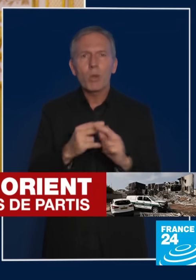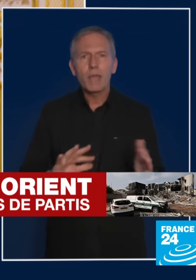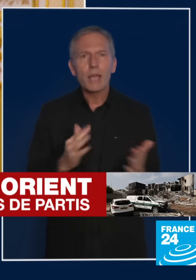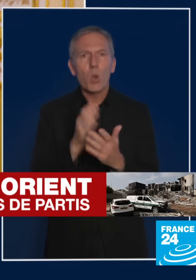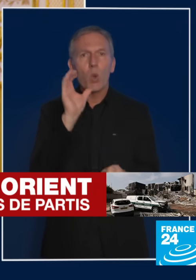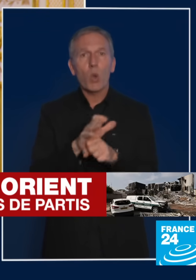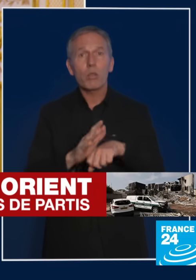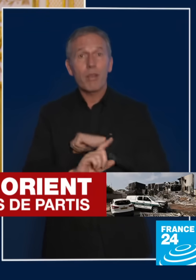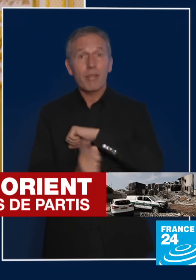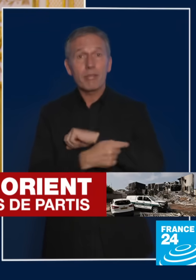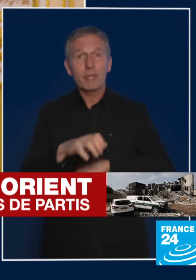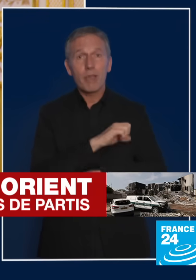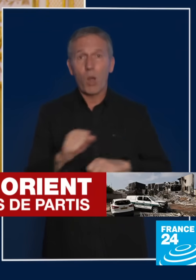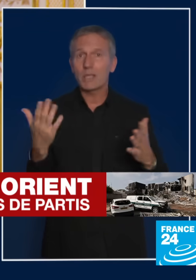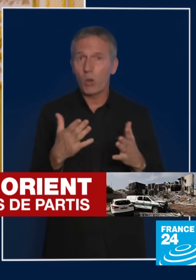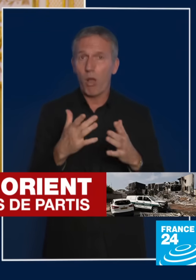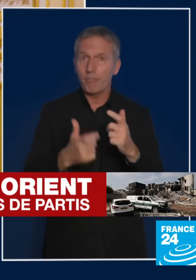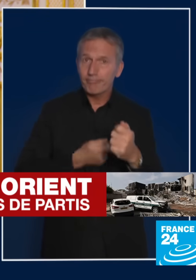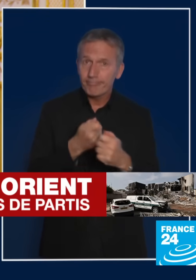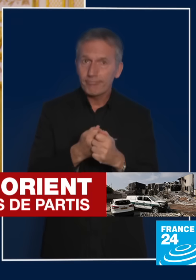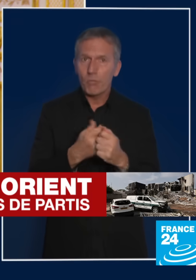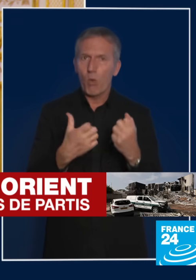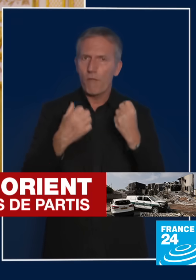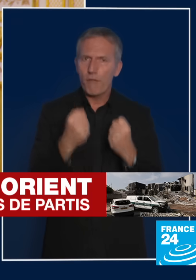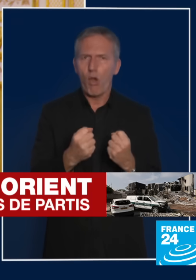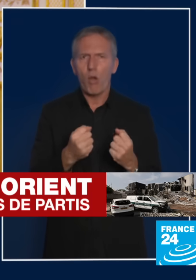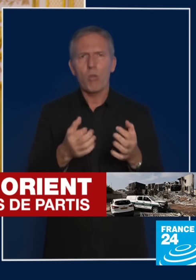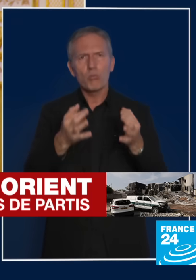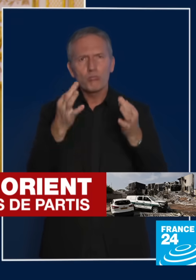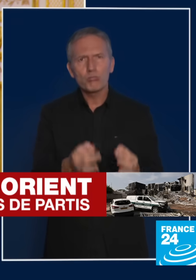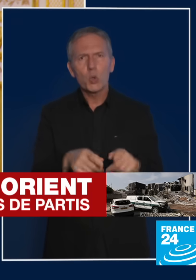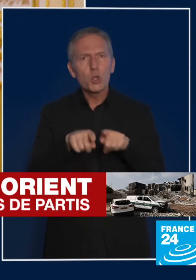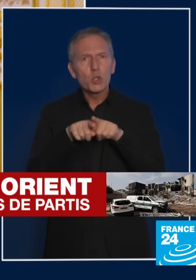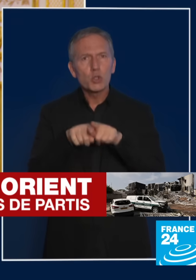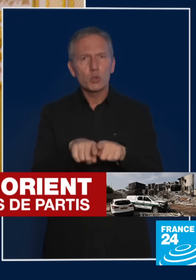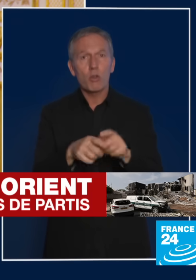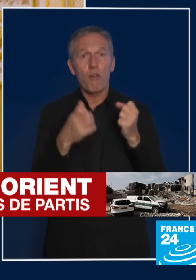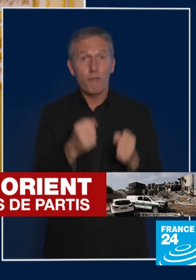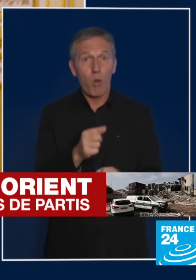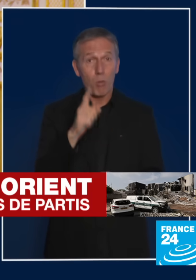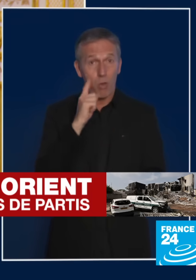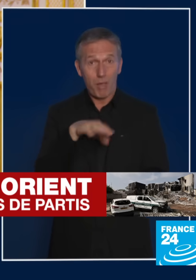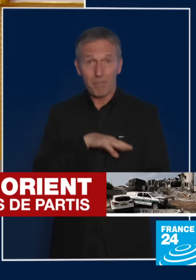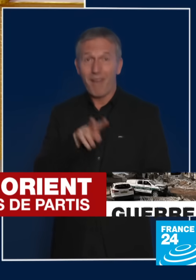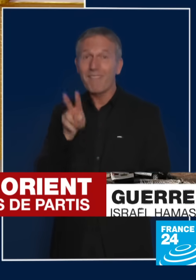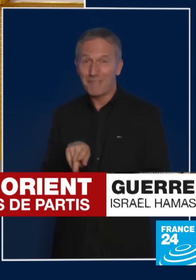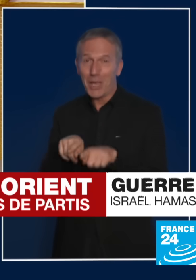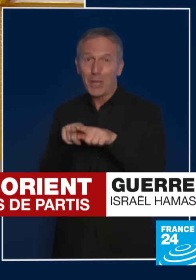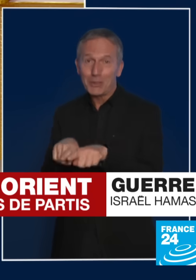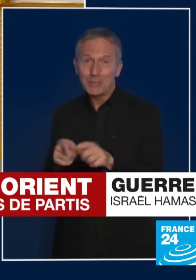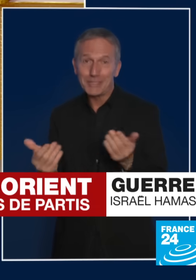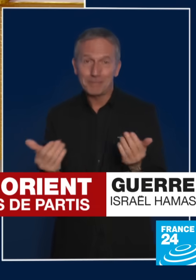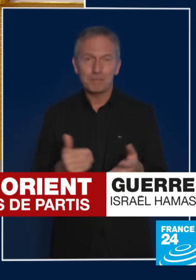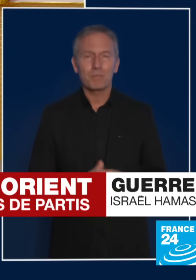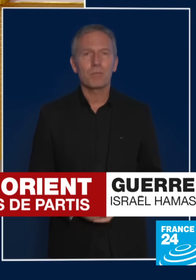et toujours une réponse forte et juste forte parce que que juste